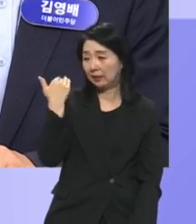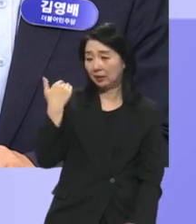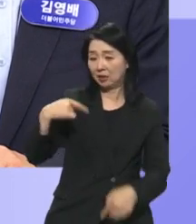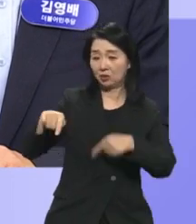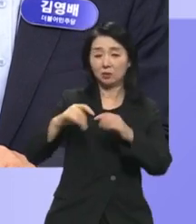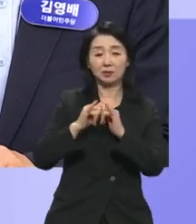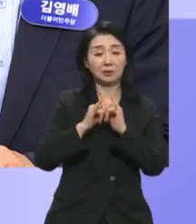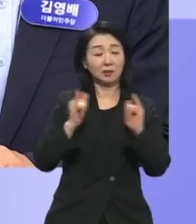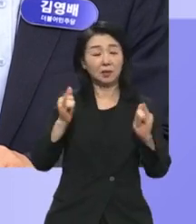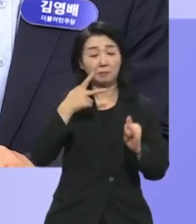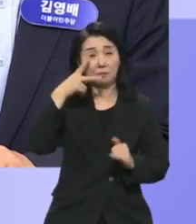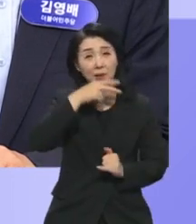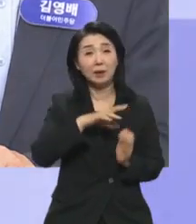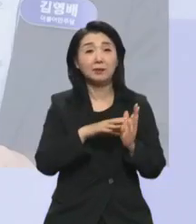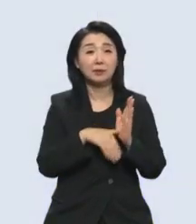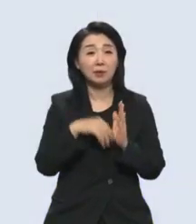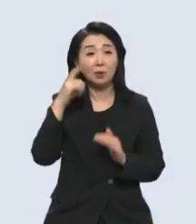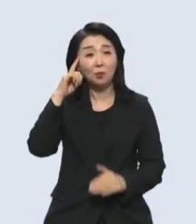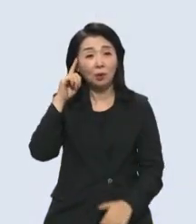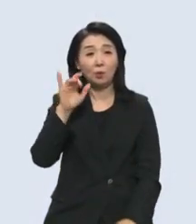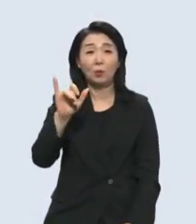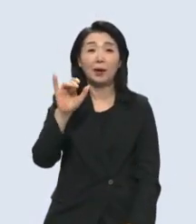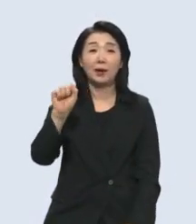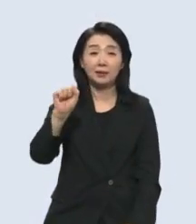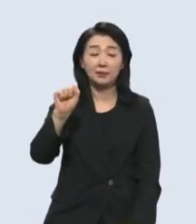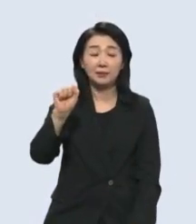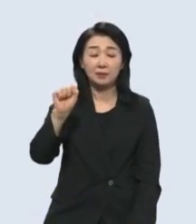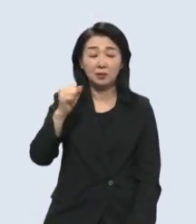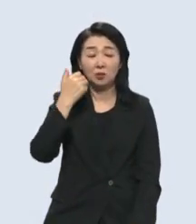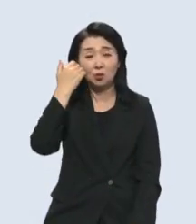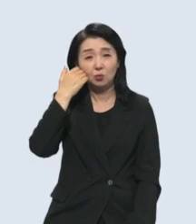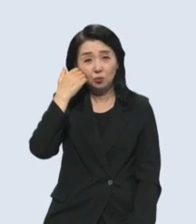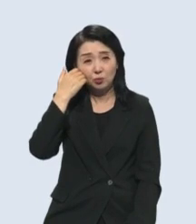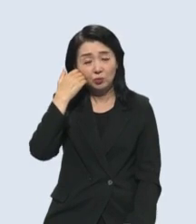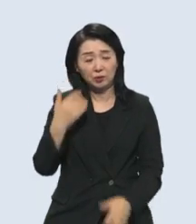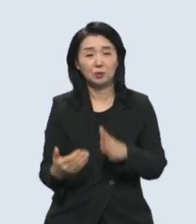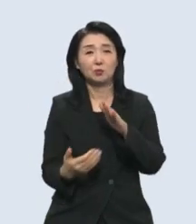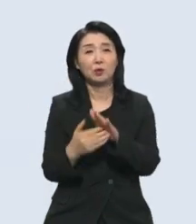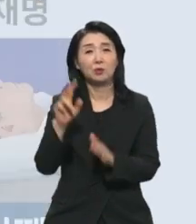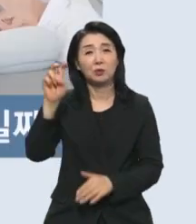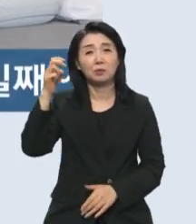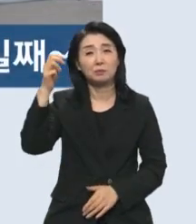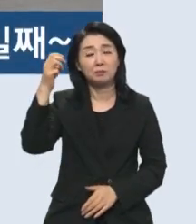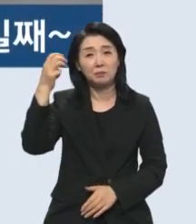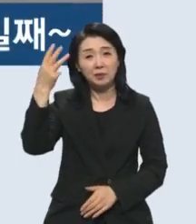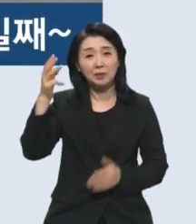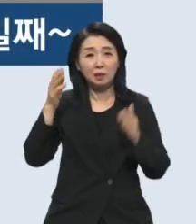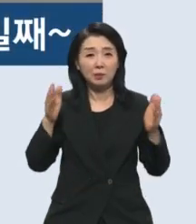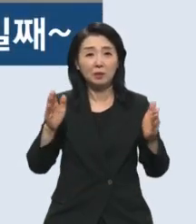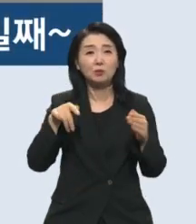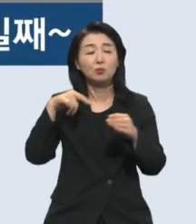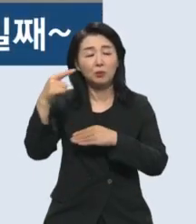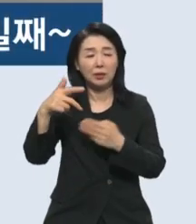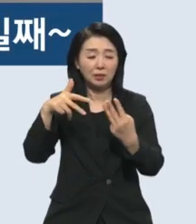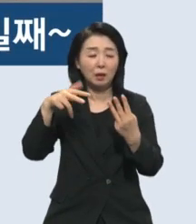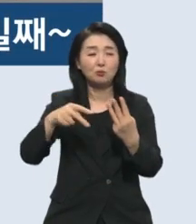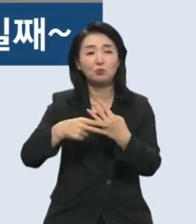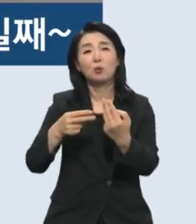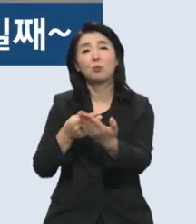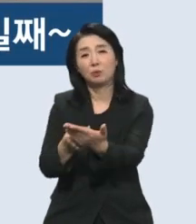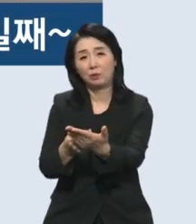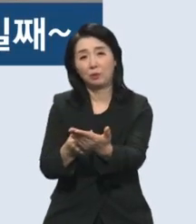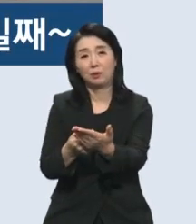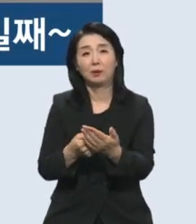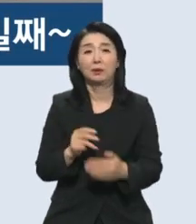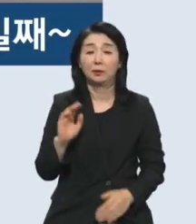보면 ys가 퇴장한 23일을 버텼는데 그 후에 또 한 3주를 병원에 입원을 했던 말이죠 그리고